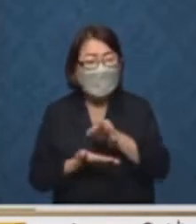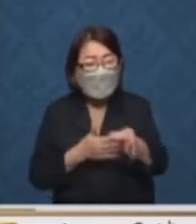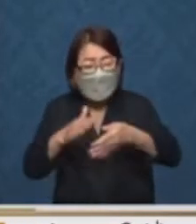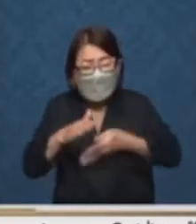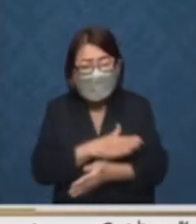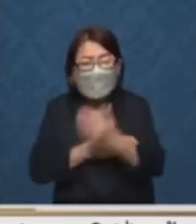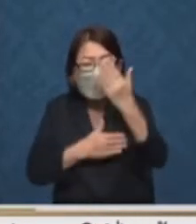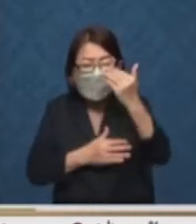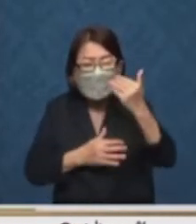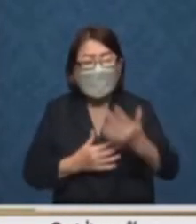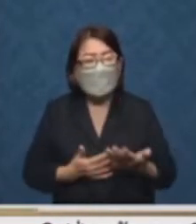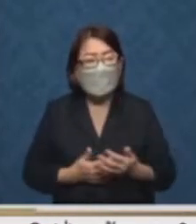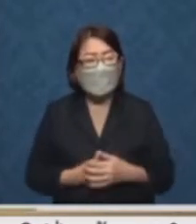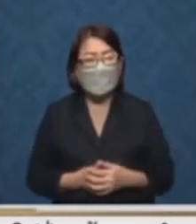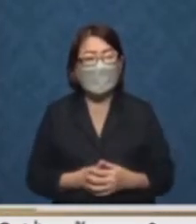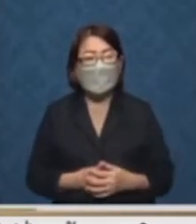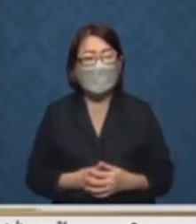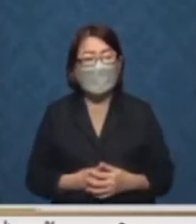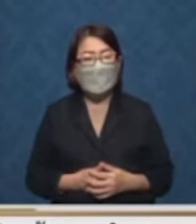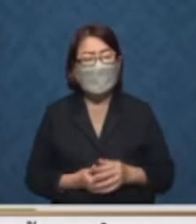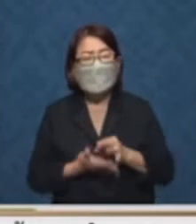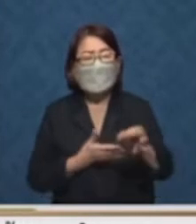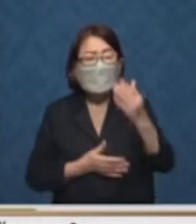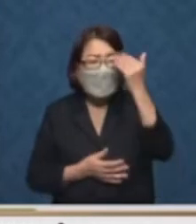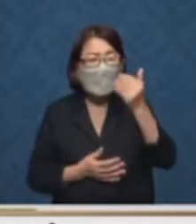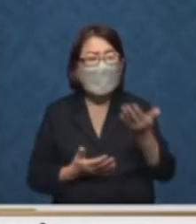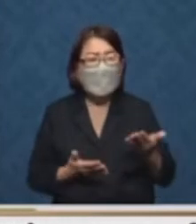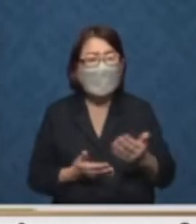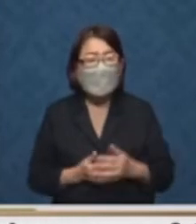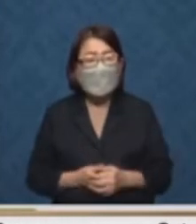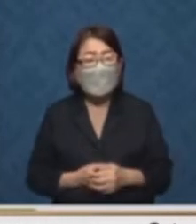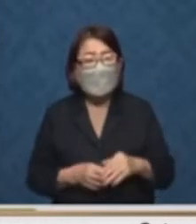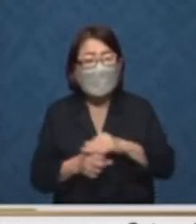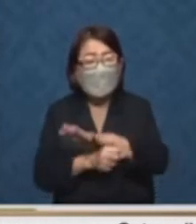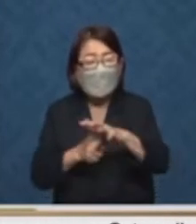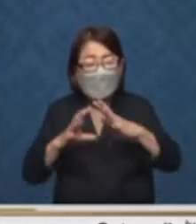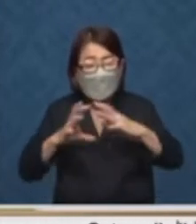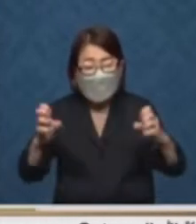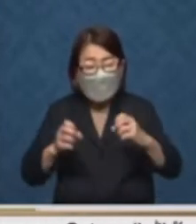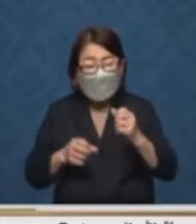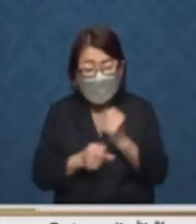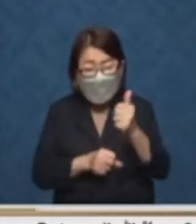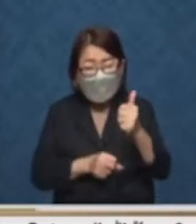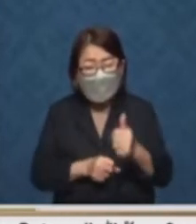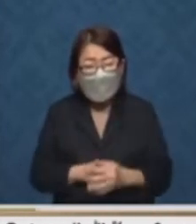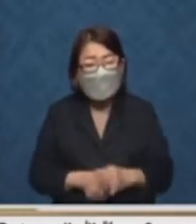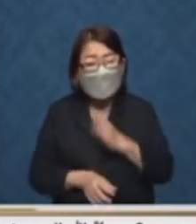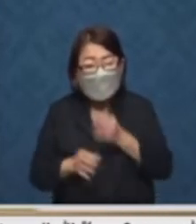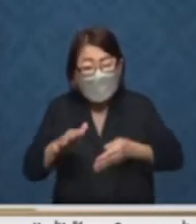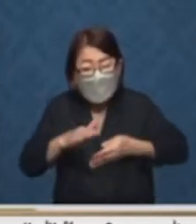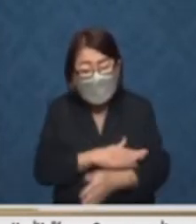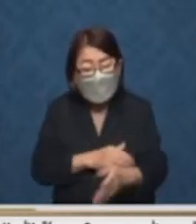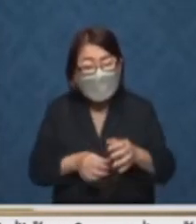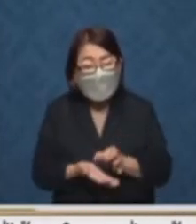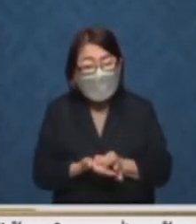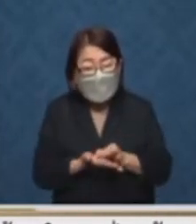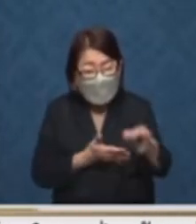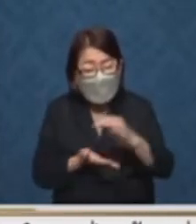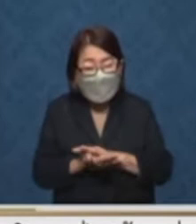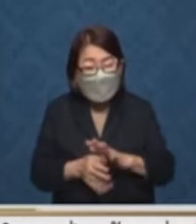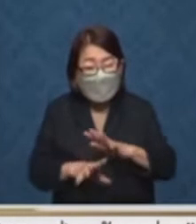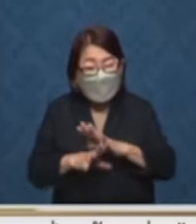น้ำท่านซื้อไปทำไมครับมันฆ่าโควิดได้ไหมท่านนายกถ้ามันฆ่าได้เนี่ยผมจะรีบยกมือให้เ